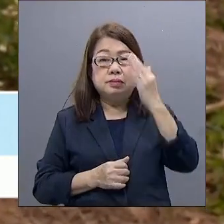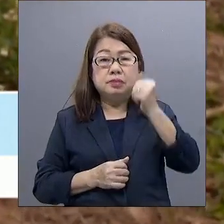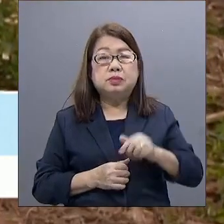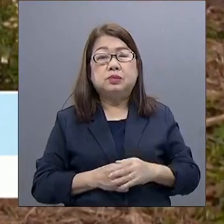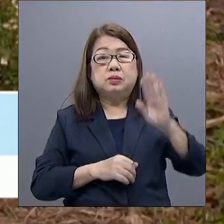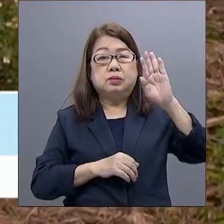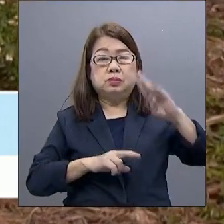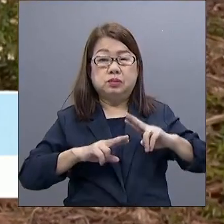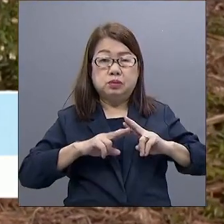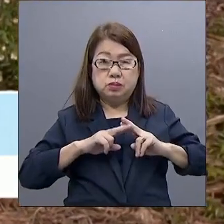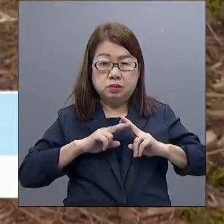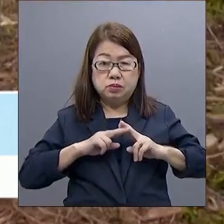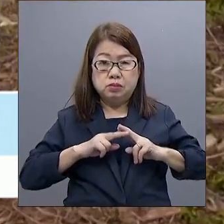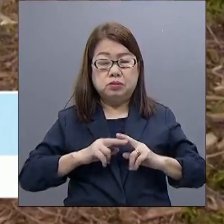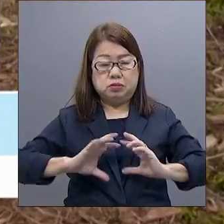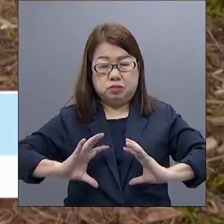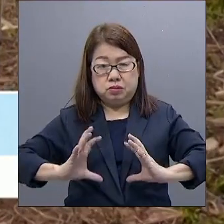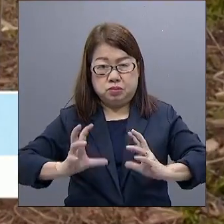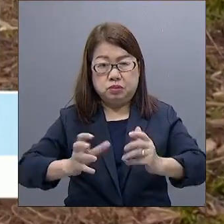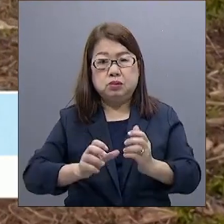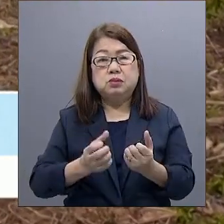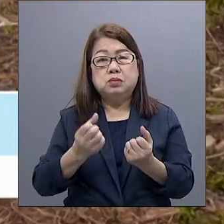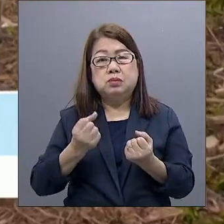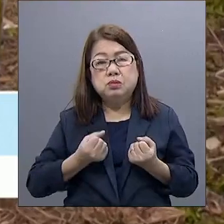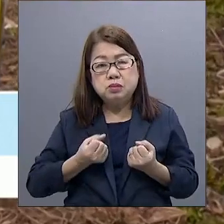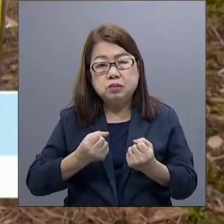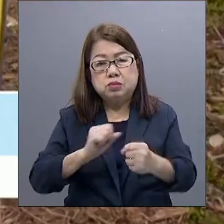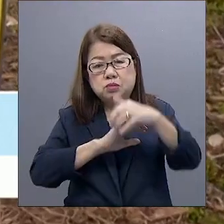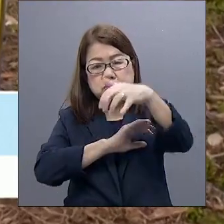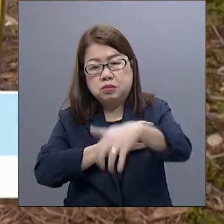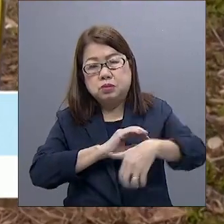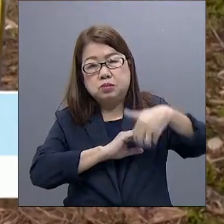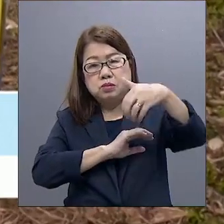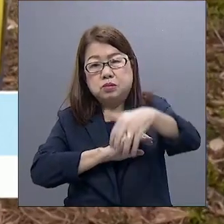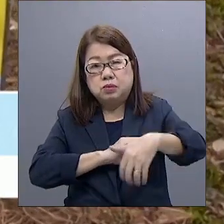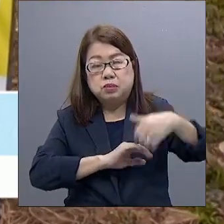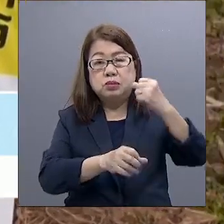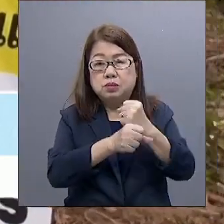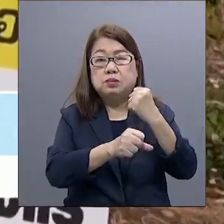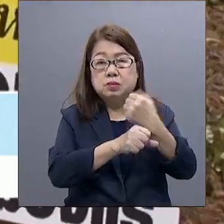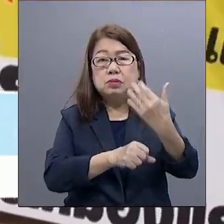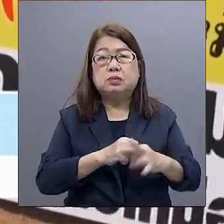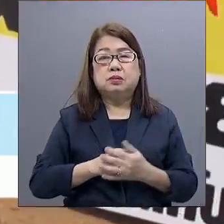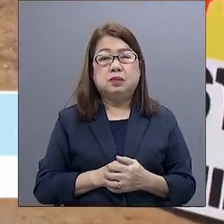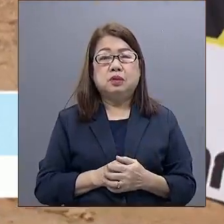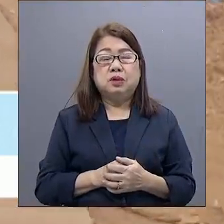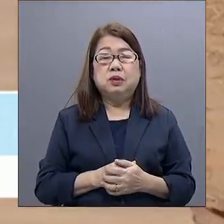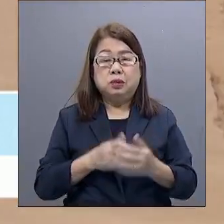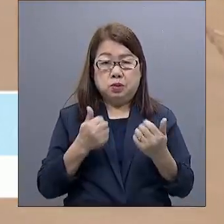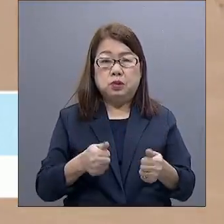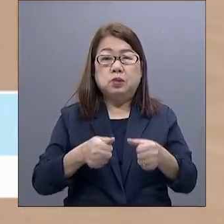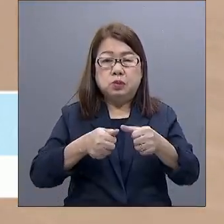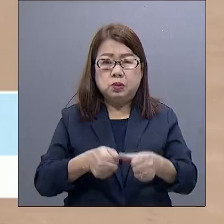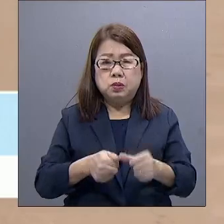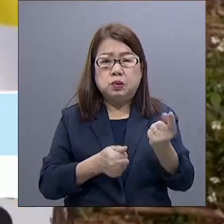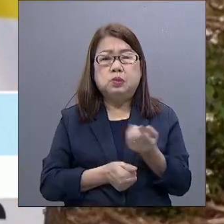ก็จะใช้ข้จักหนักขพพที่และก็อยู่ใระหว่างการยน